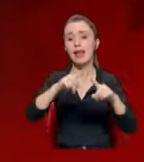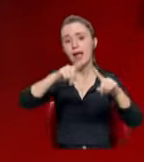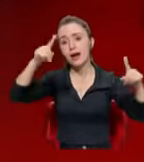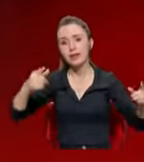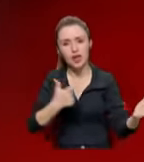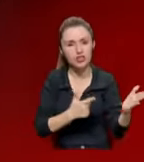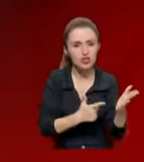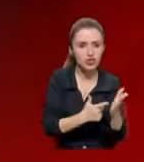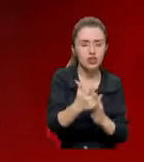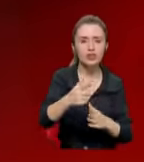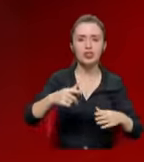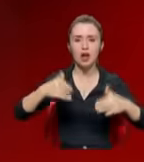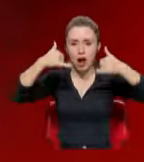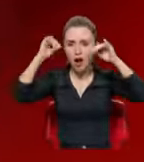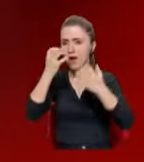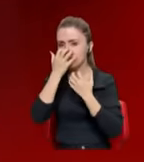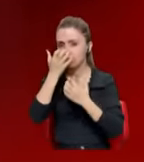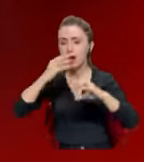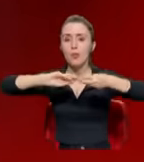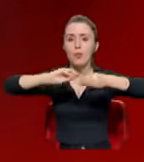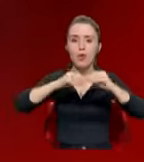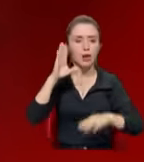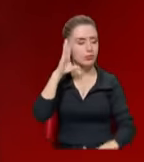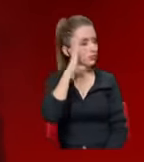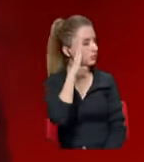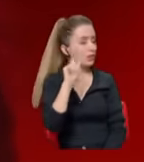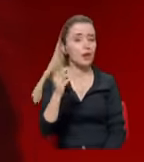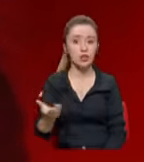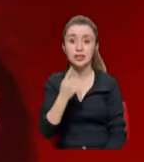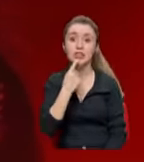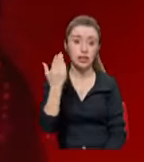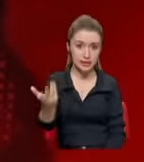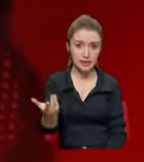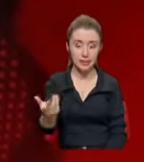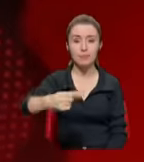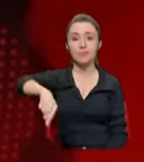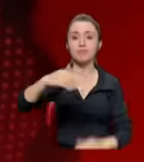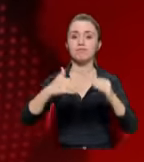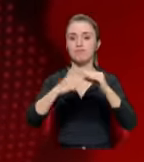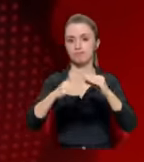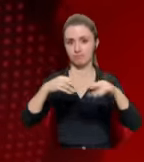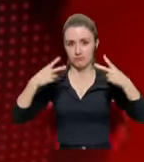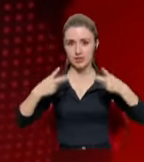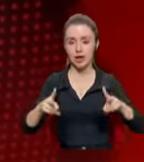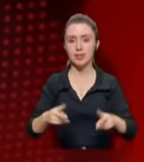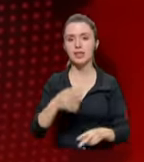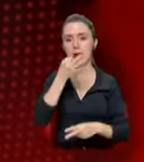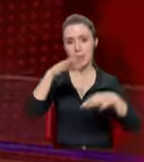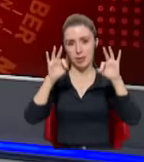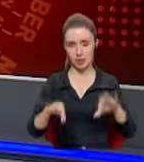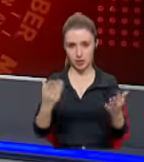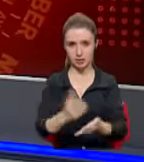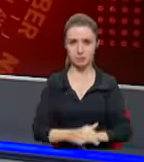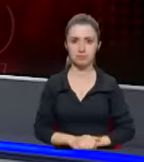çiftçinin hayvan üreticisinin sorun görmezden gelinecek diyeceksiniz Sizler de yazabilirsiniz Hemen başlayalım